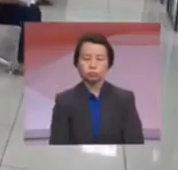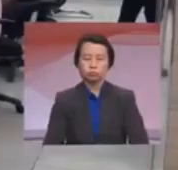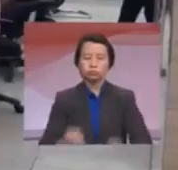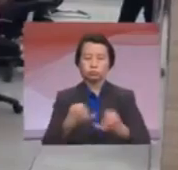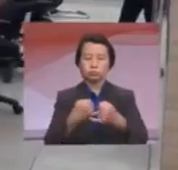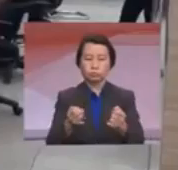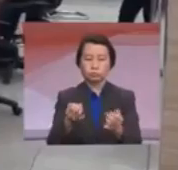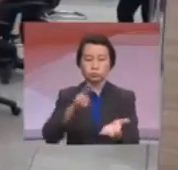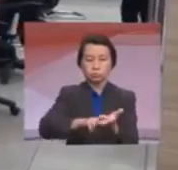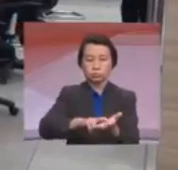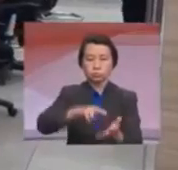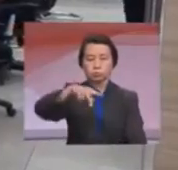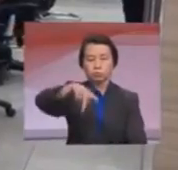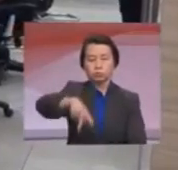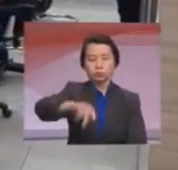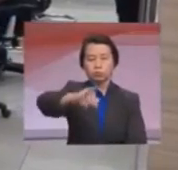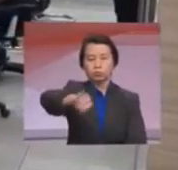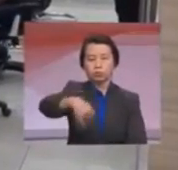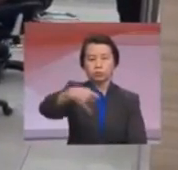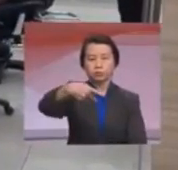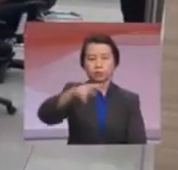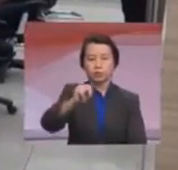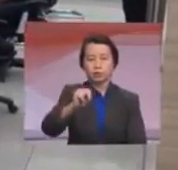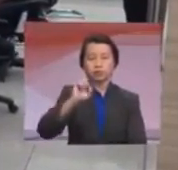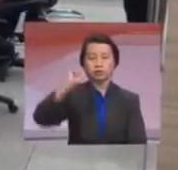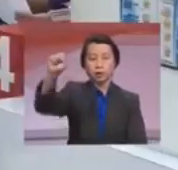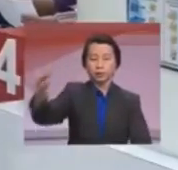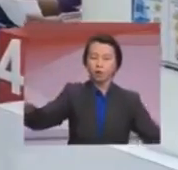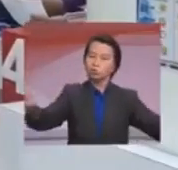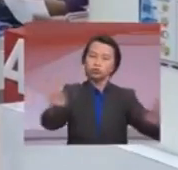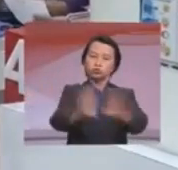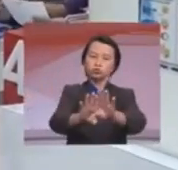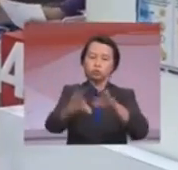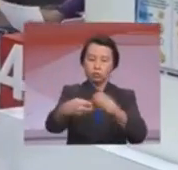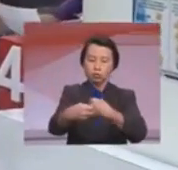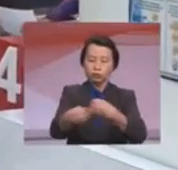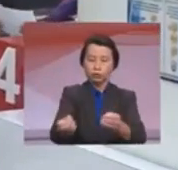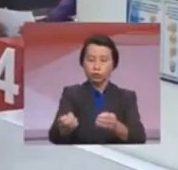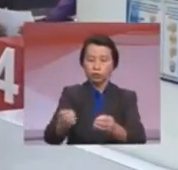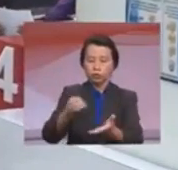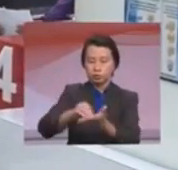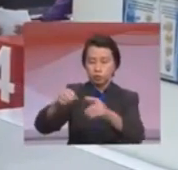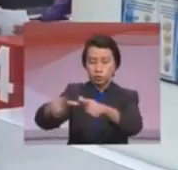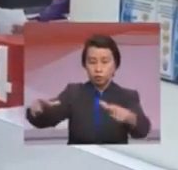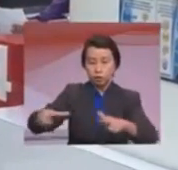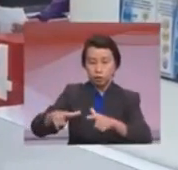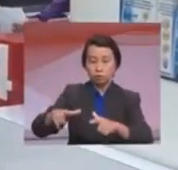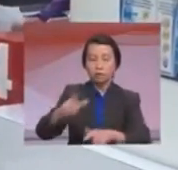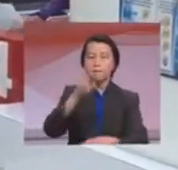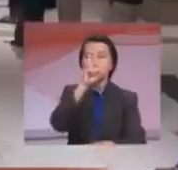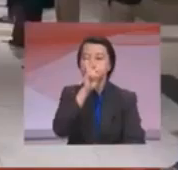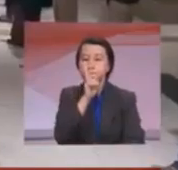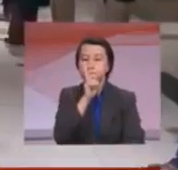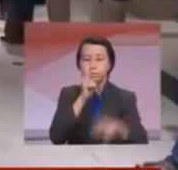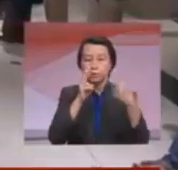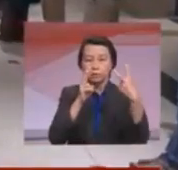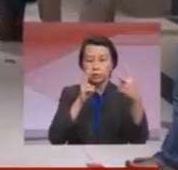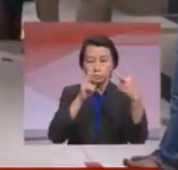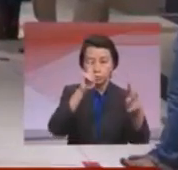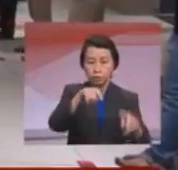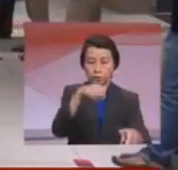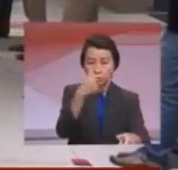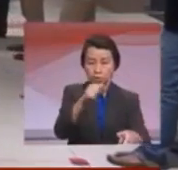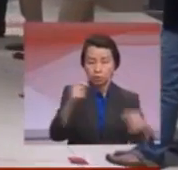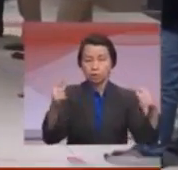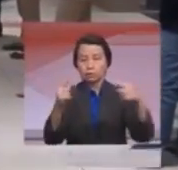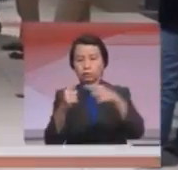Jabatan Pendaftaran Negara Negeri Sabah pula menutup operasi semua pejabatnya yang terletak di kawasan Zon Merah mulai 12 Oktober ini